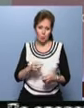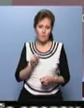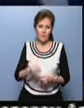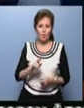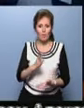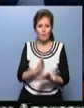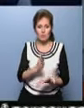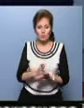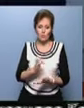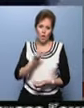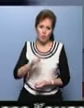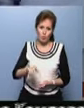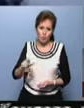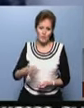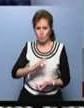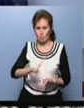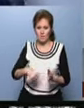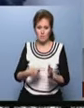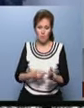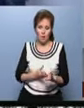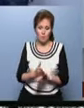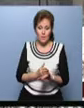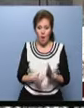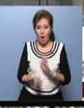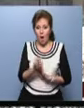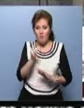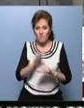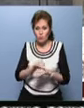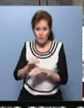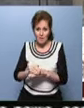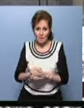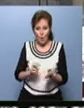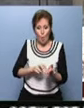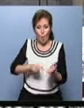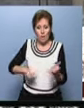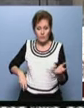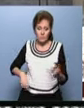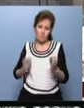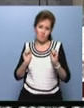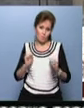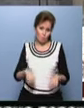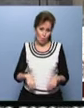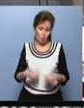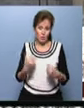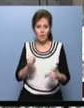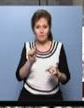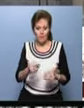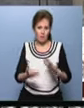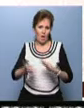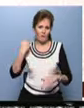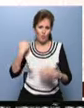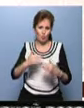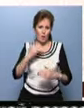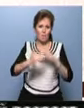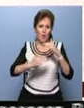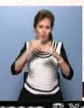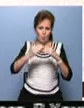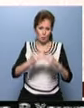гражданской или муниципальной службе. А вычислить уклониста, заверяет Александр Комлев, можно, даже если тот уже давно перешагнул призывной